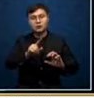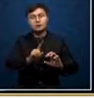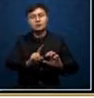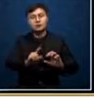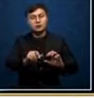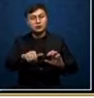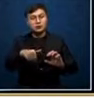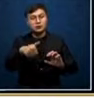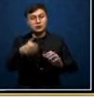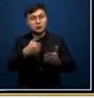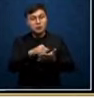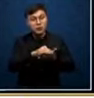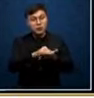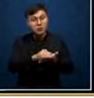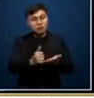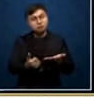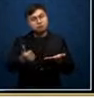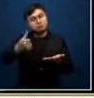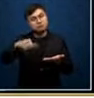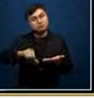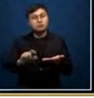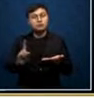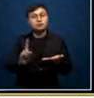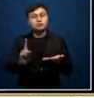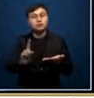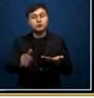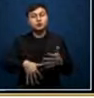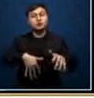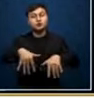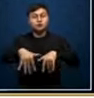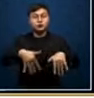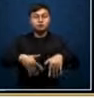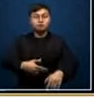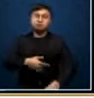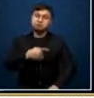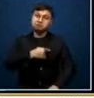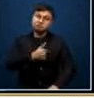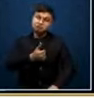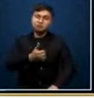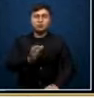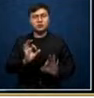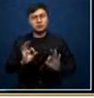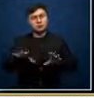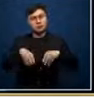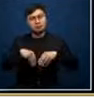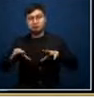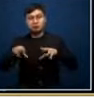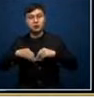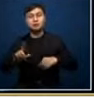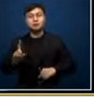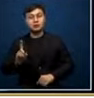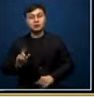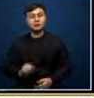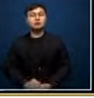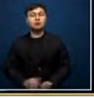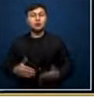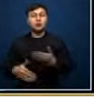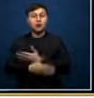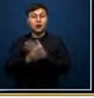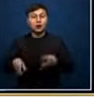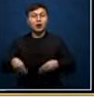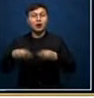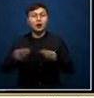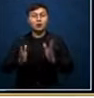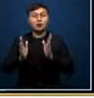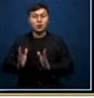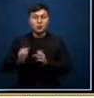เอ่อให้บริการดีหรือไม่ดีอย่างไรนะคะประชาชนพอใจหรือไม่พอใจในขณะเดียวกันนั้นเนี่ยก็เปิดโอกาสให้บุคลากรใน